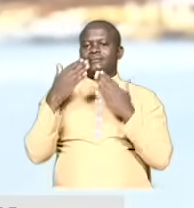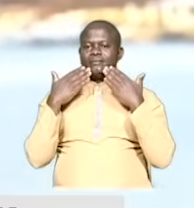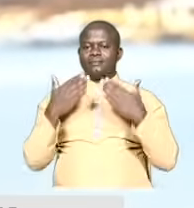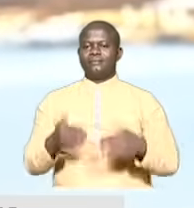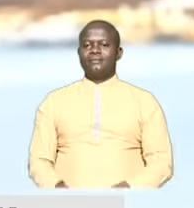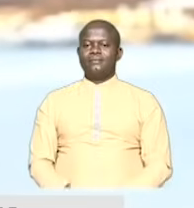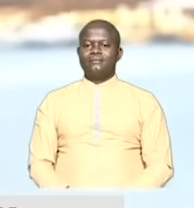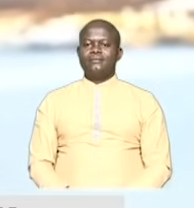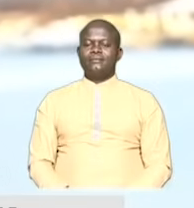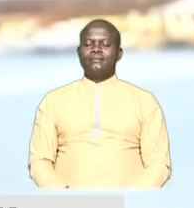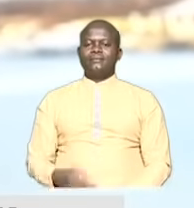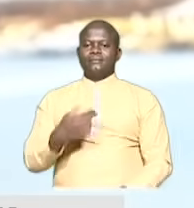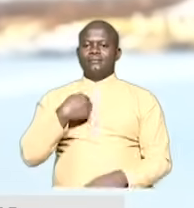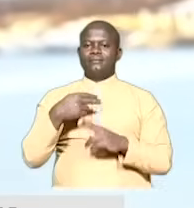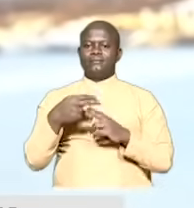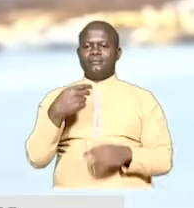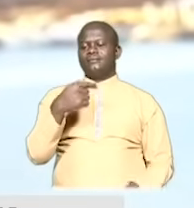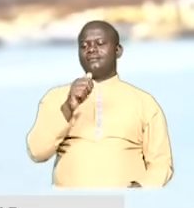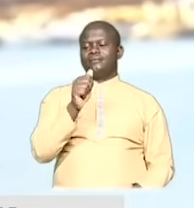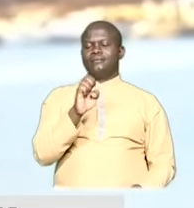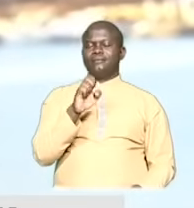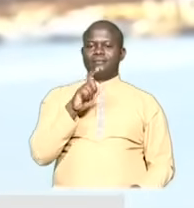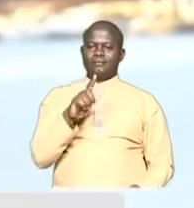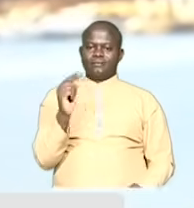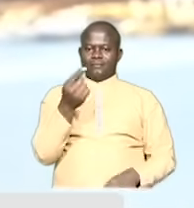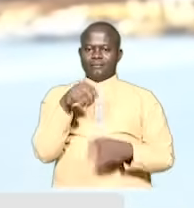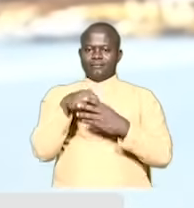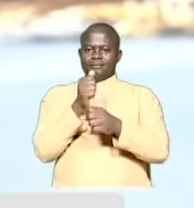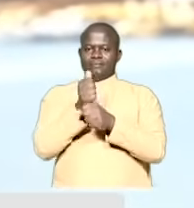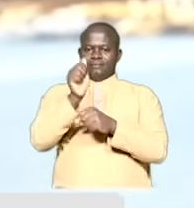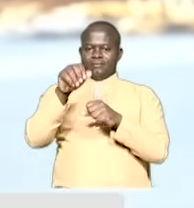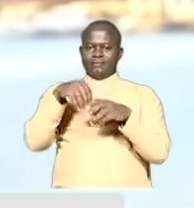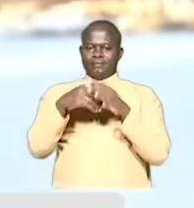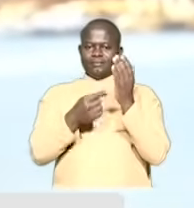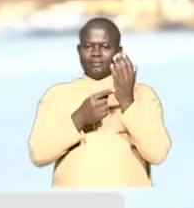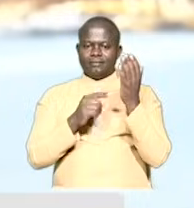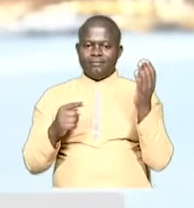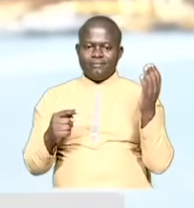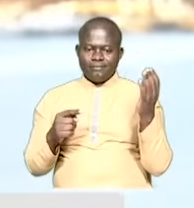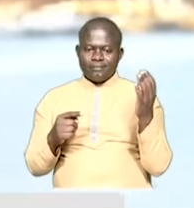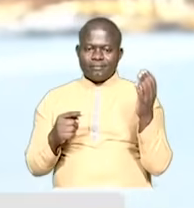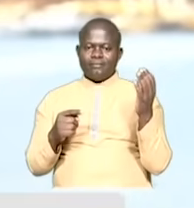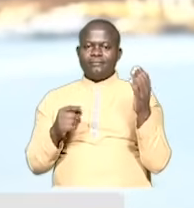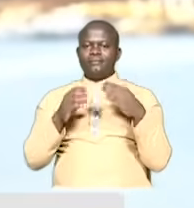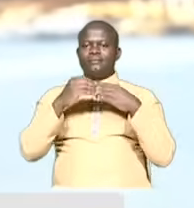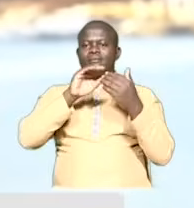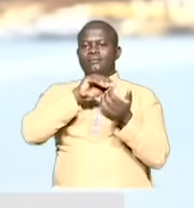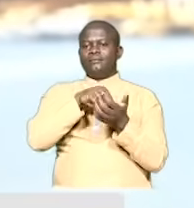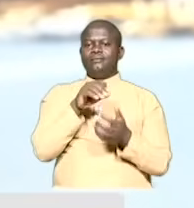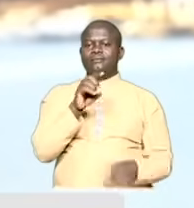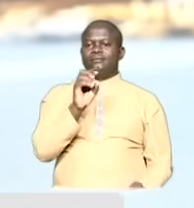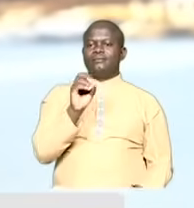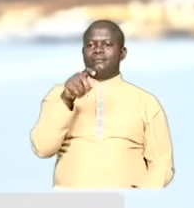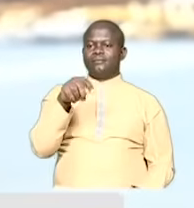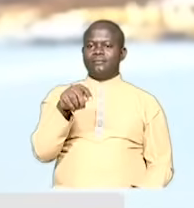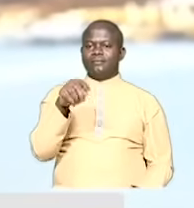nitwa Gisubizo Gaëlle abandi umwe muri ba rwiyemezamirimo bato barimo ikoranabuhanga nyoboye ikigo cyitwa Dope